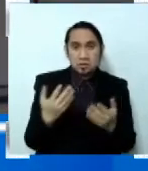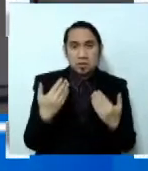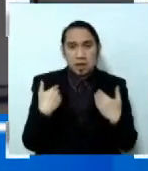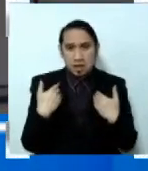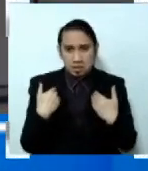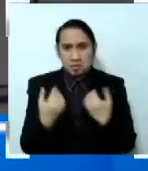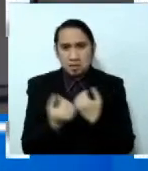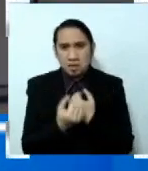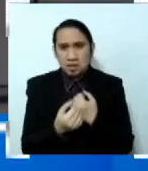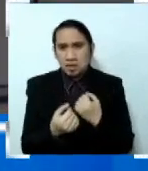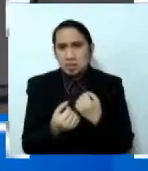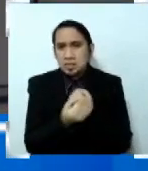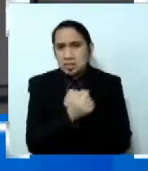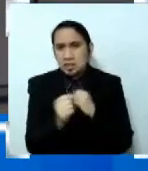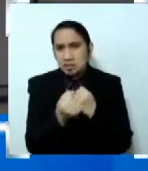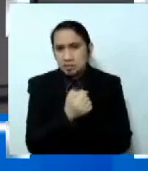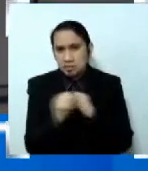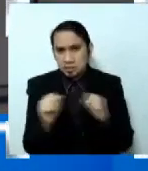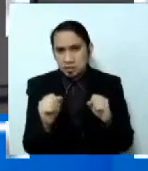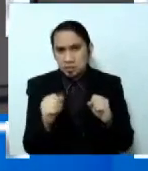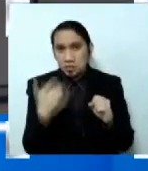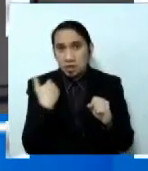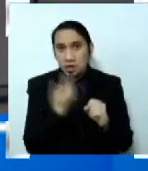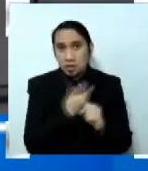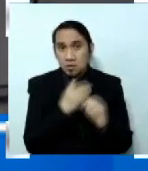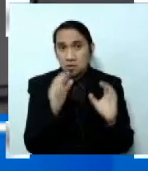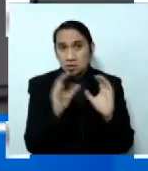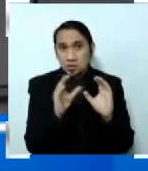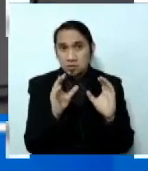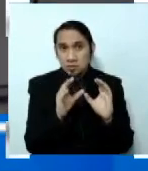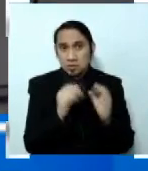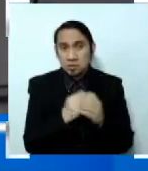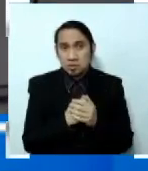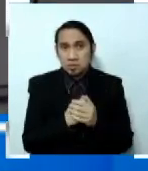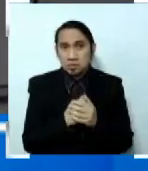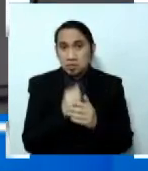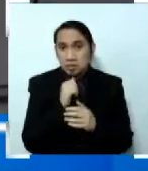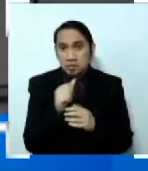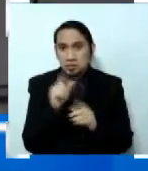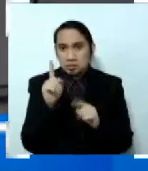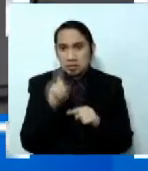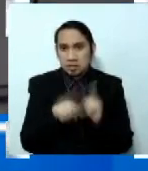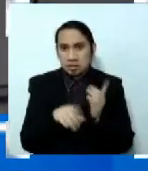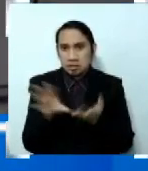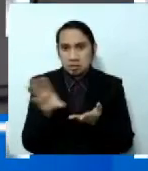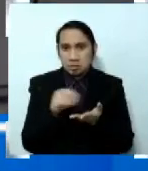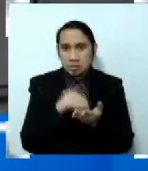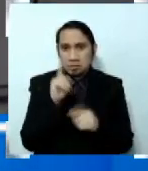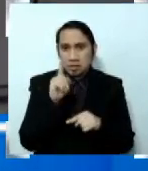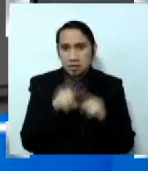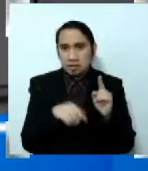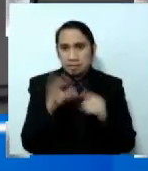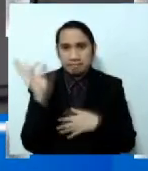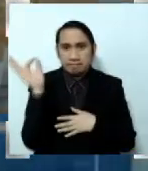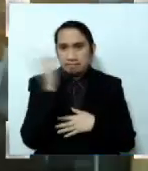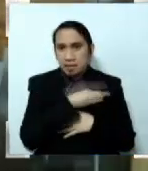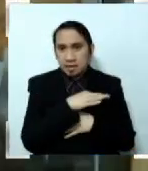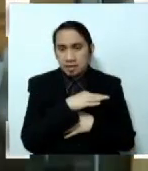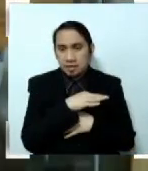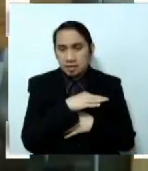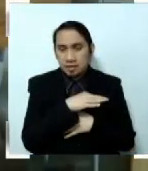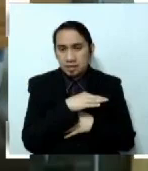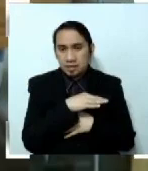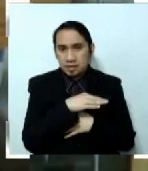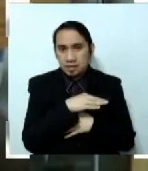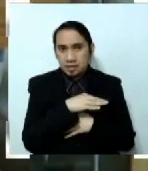yung certificates po namin na hindi po nagagaya po nung mga pinost po.